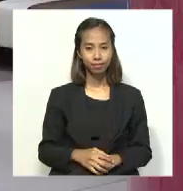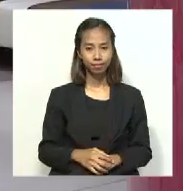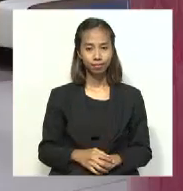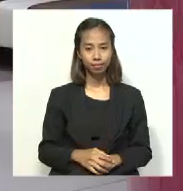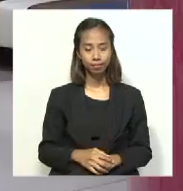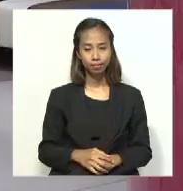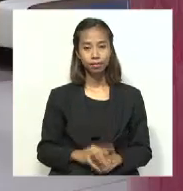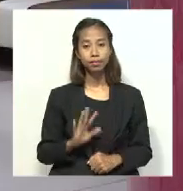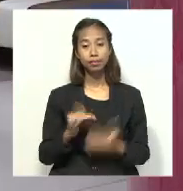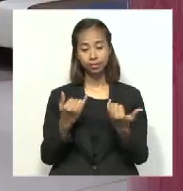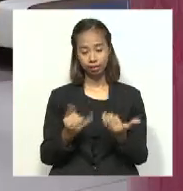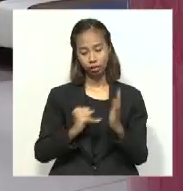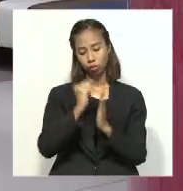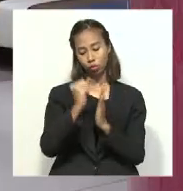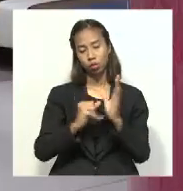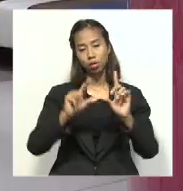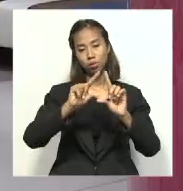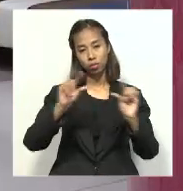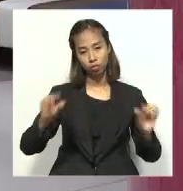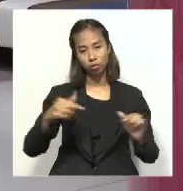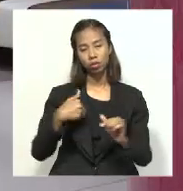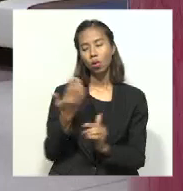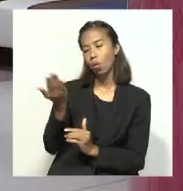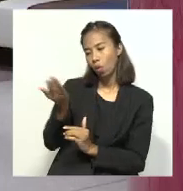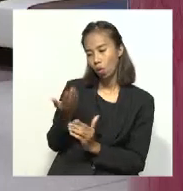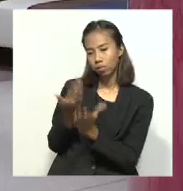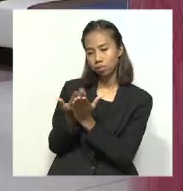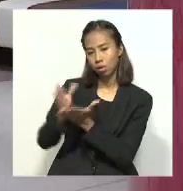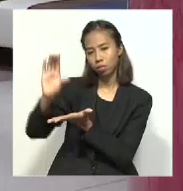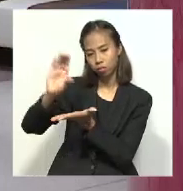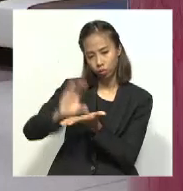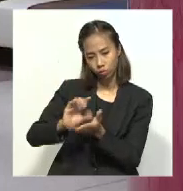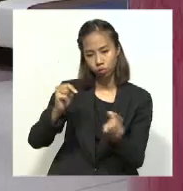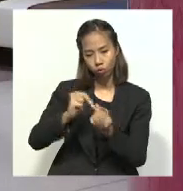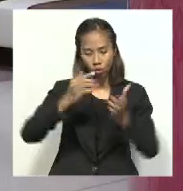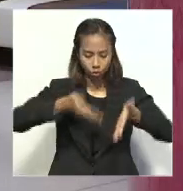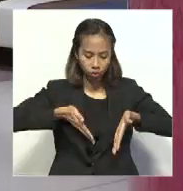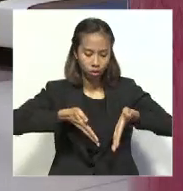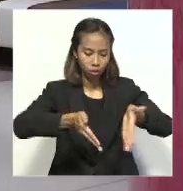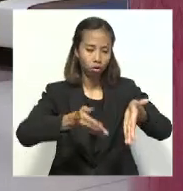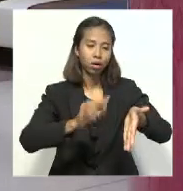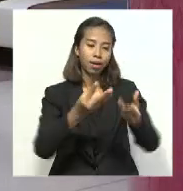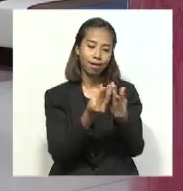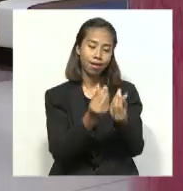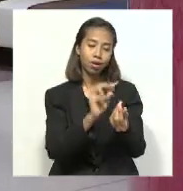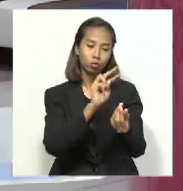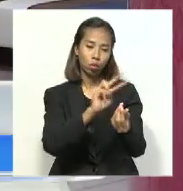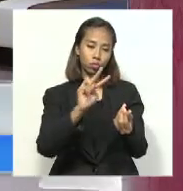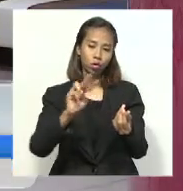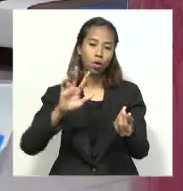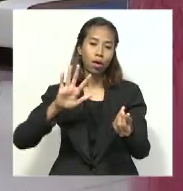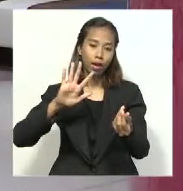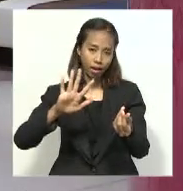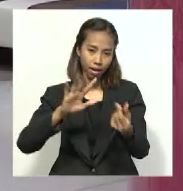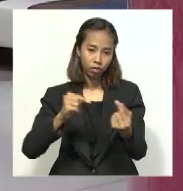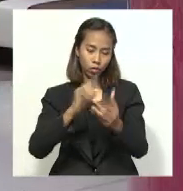กระทรวงจังหวัดเพชรบูรณ์นะคะได้มีการขอเพิ่มเติมงบประมาณในการก่อสร้างทางหลวงหมายเลข225ค่ะที่จะเชื่อมต่อนะคะในจังหวัด